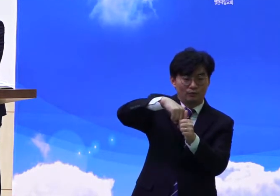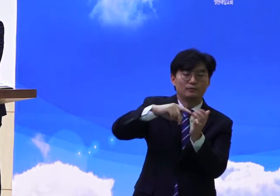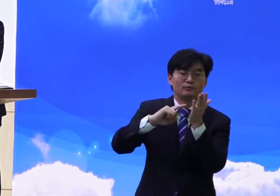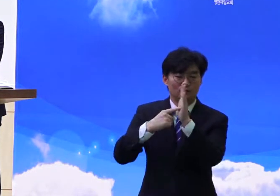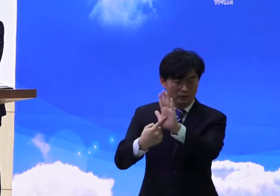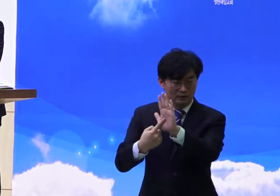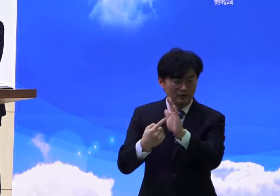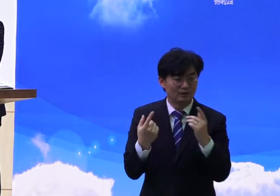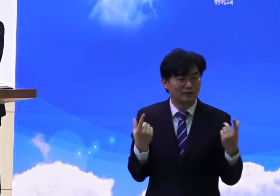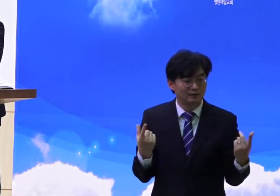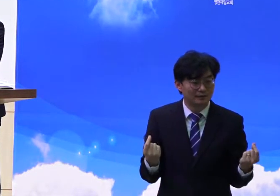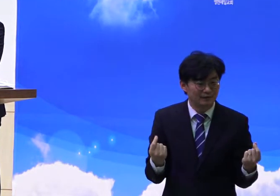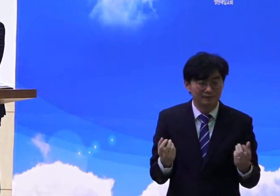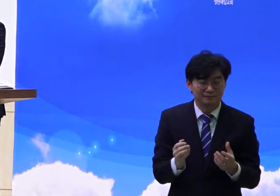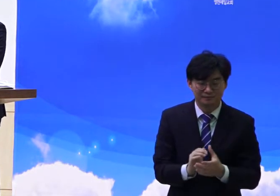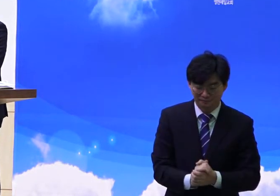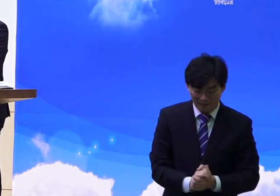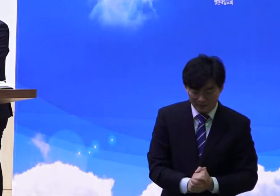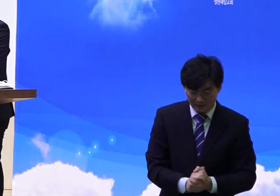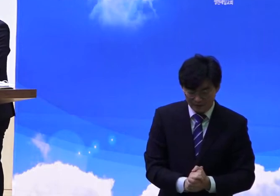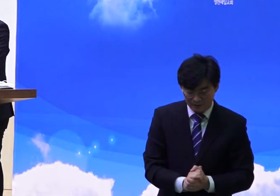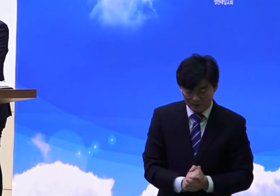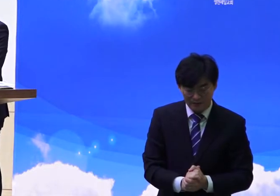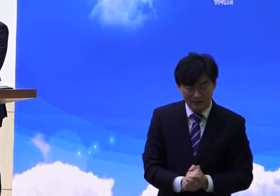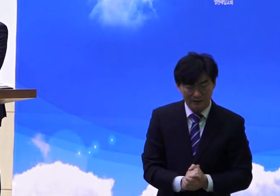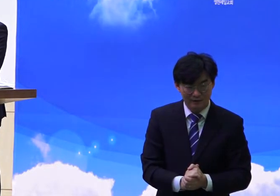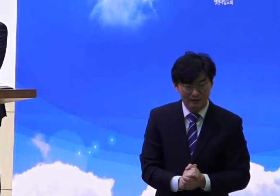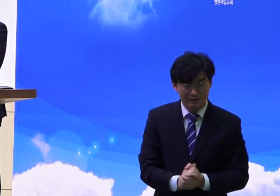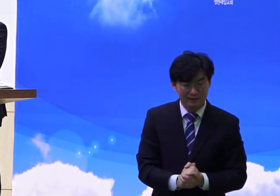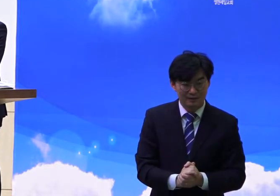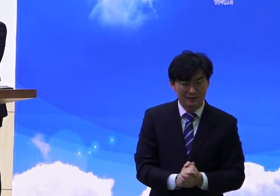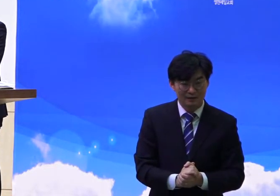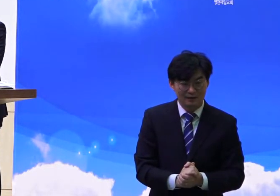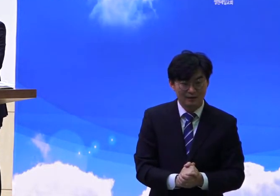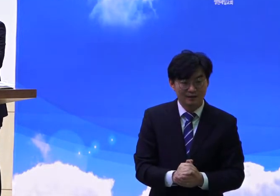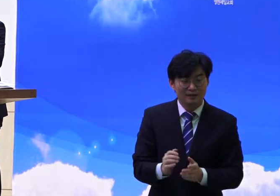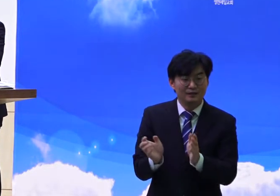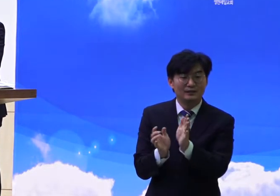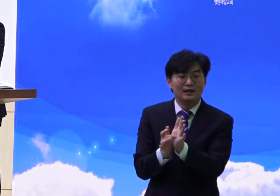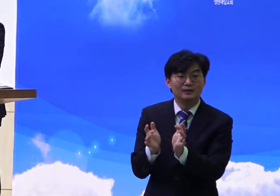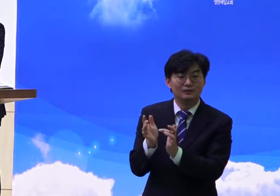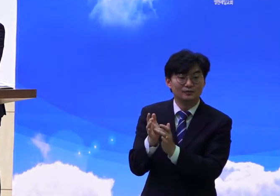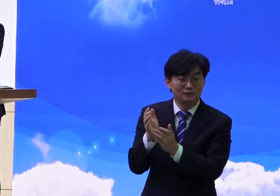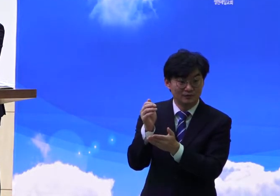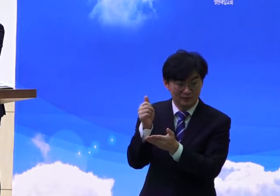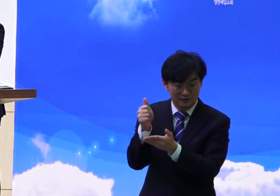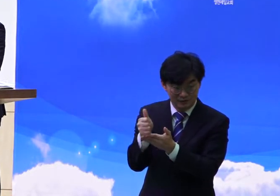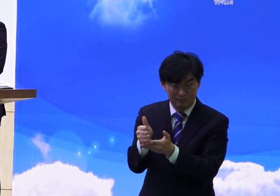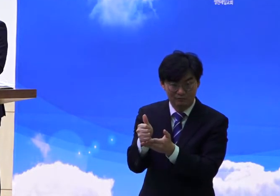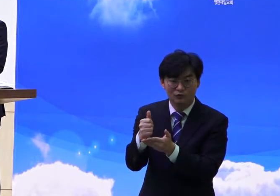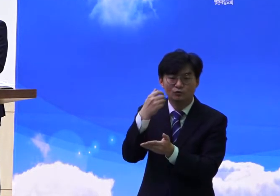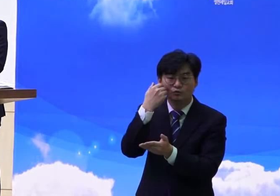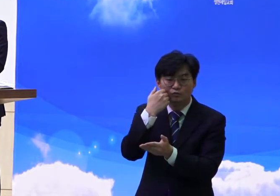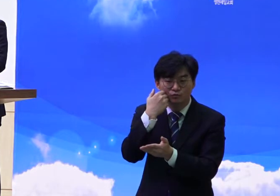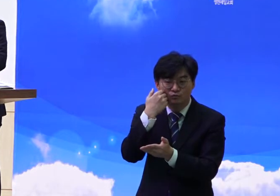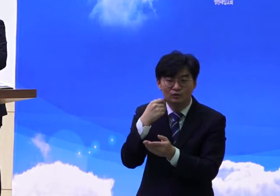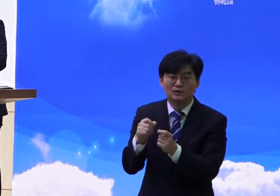조금 다르게 이야기하면, 조금만 풀어 말하면 이렇습니다. 내가 알고 있는 그 모세